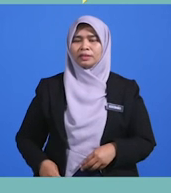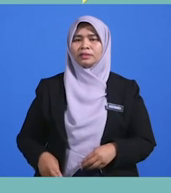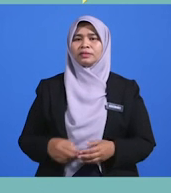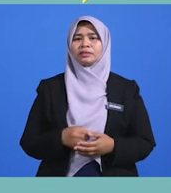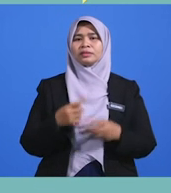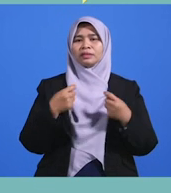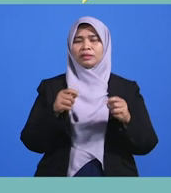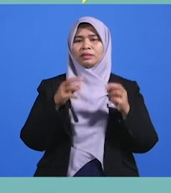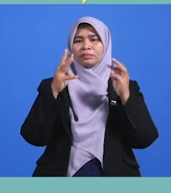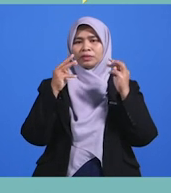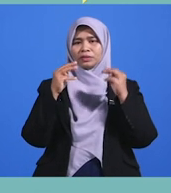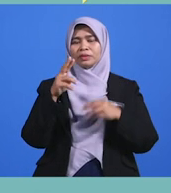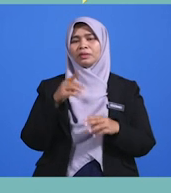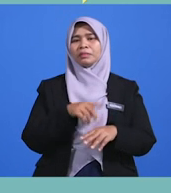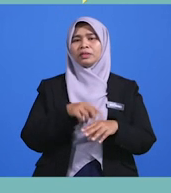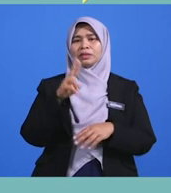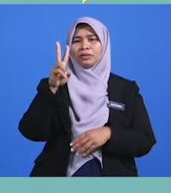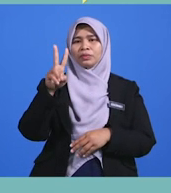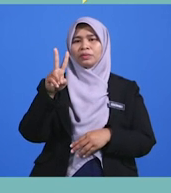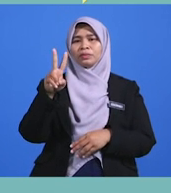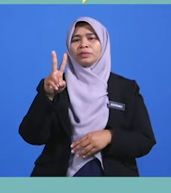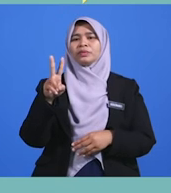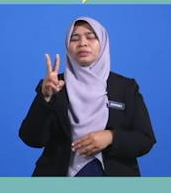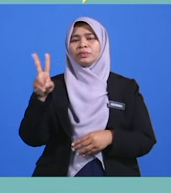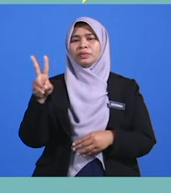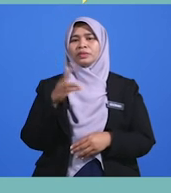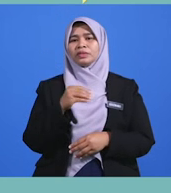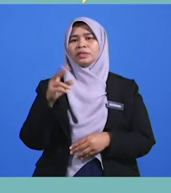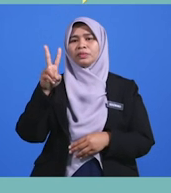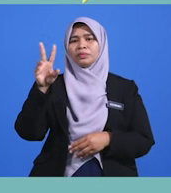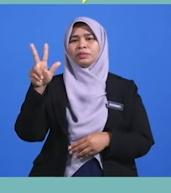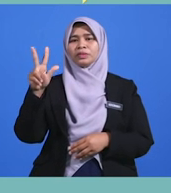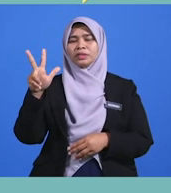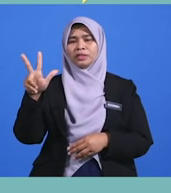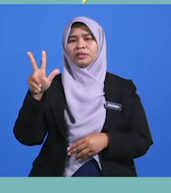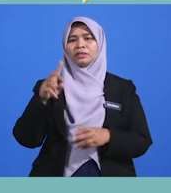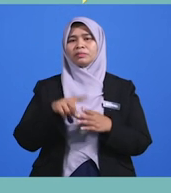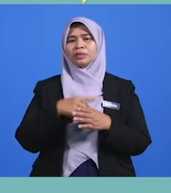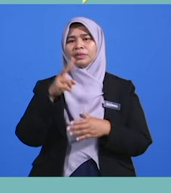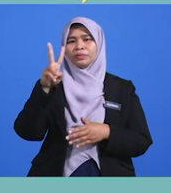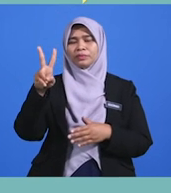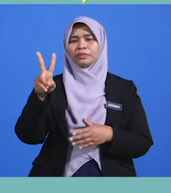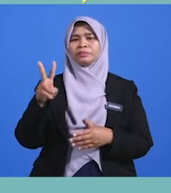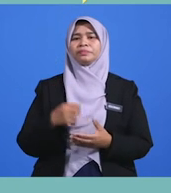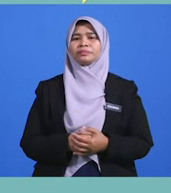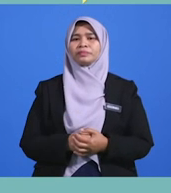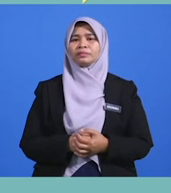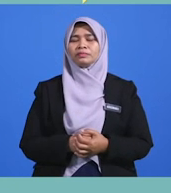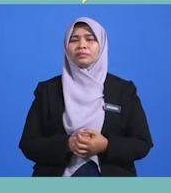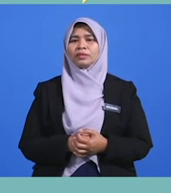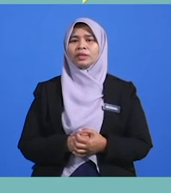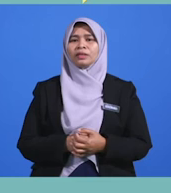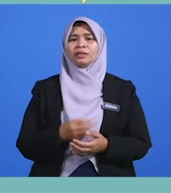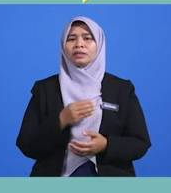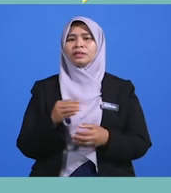23 Februari 1950. Reka bentuk bendera terubah suai baru telah mendapat kelulusan Raja George